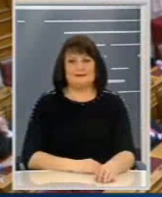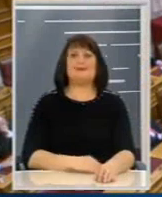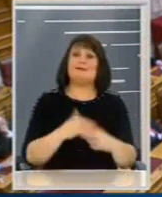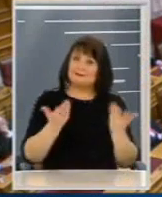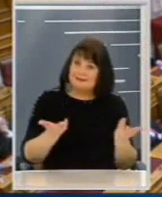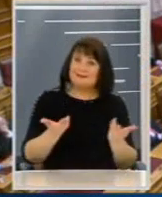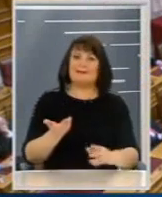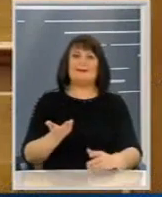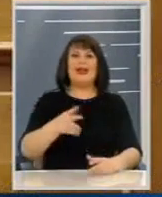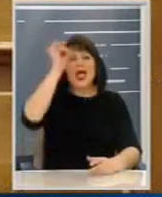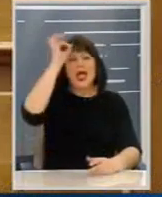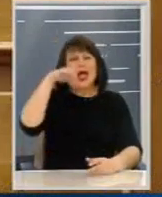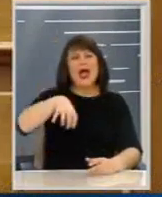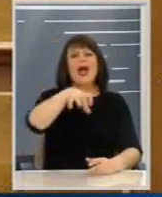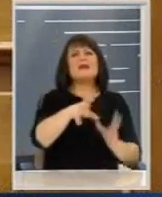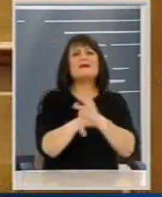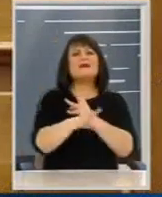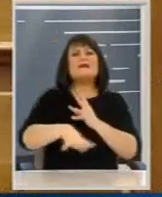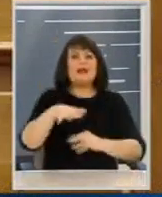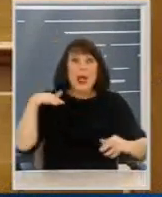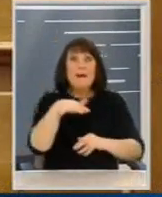Επιθέσεις σε αστυνομικούς στόχους στα Εξάρχεια.